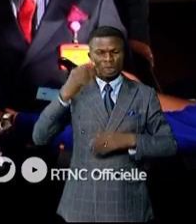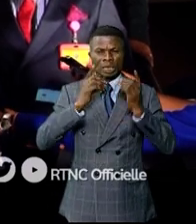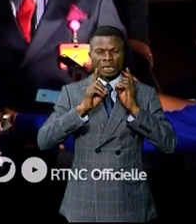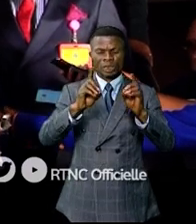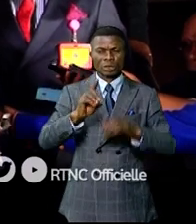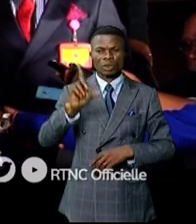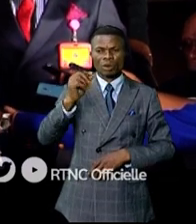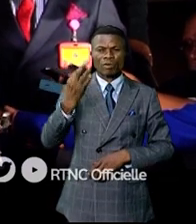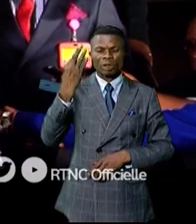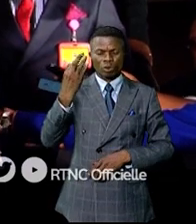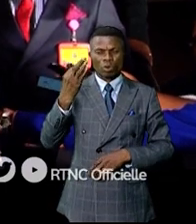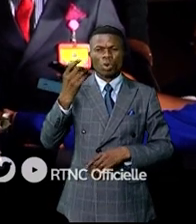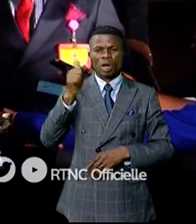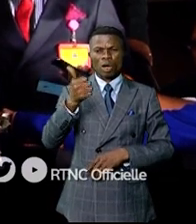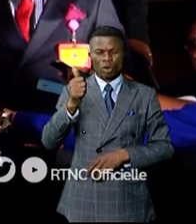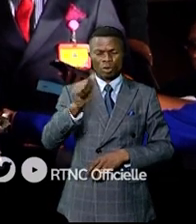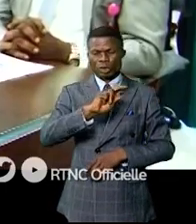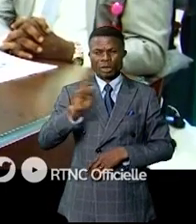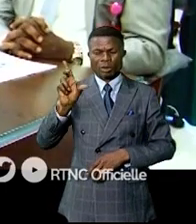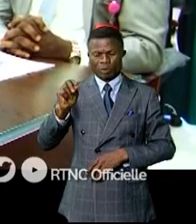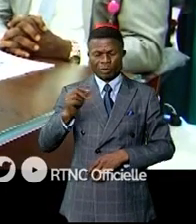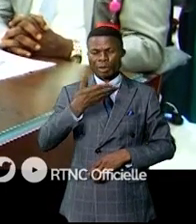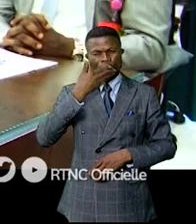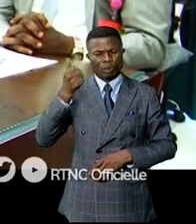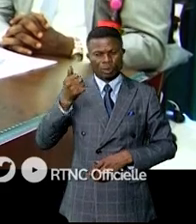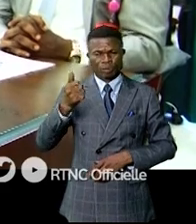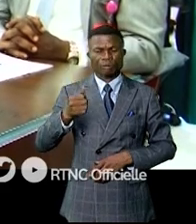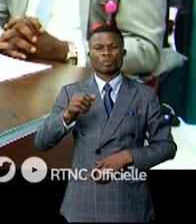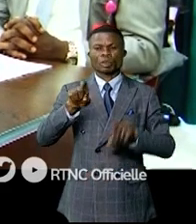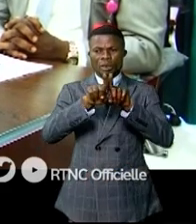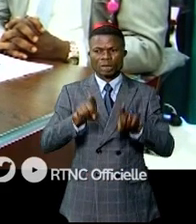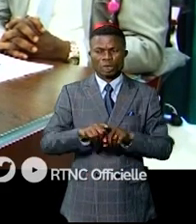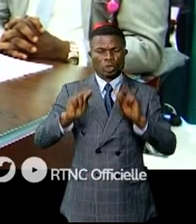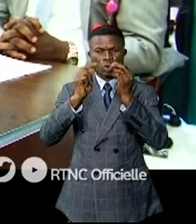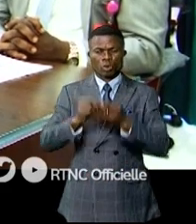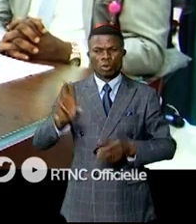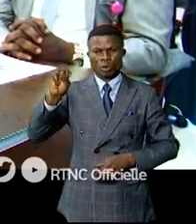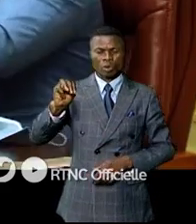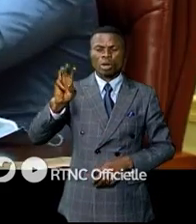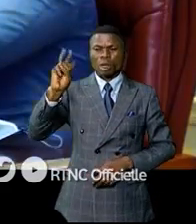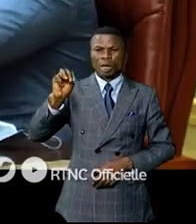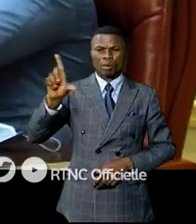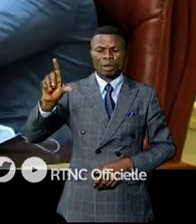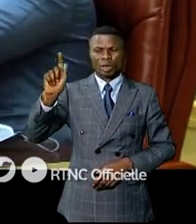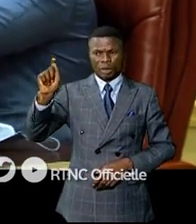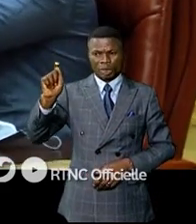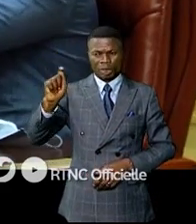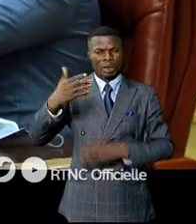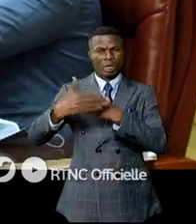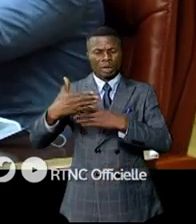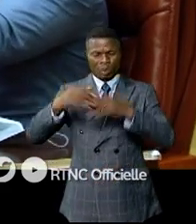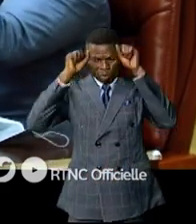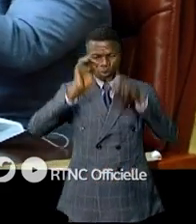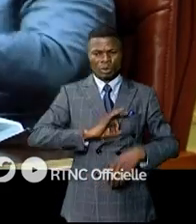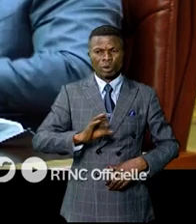du 23 octobre dernier est salvatrice. Frank Diongo et son mouvement lumumbiste progressiste très proche de la famille politique du chef de